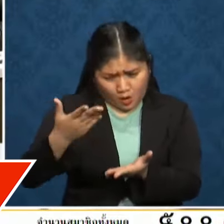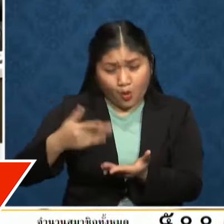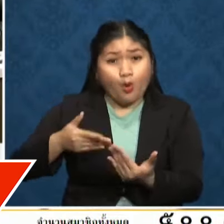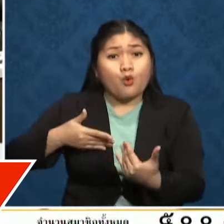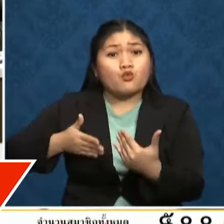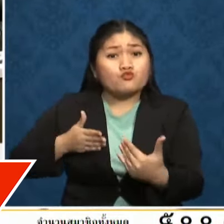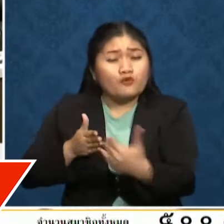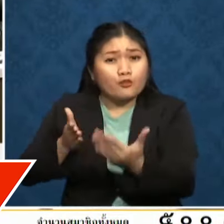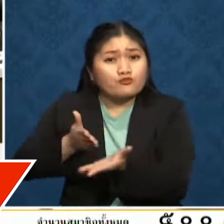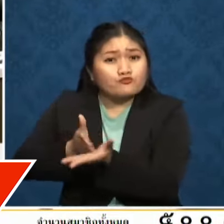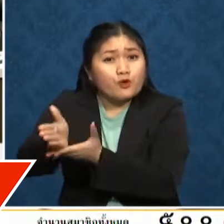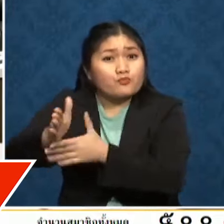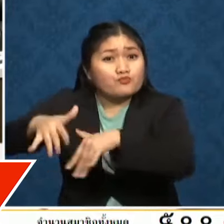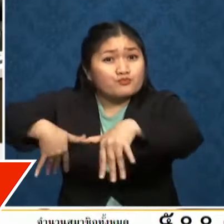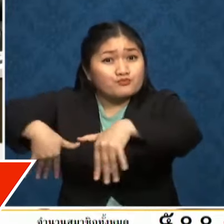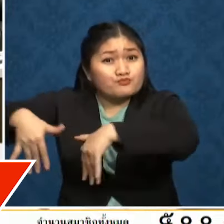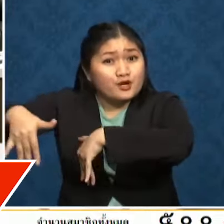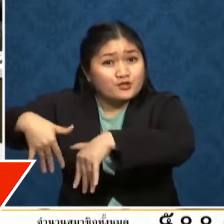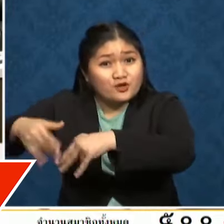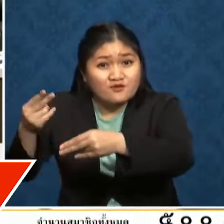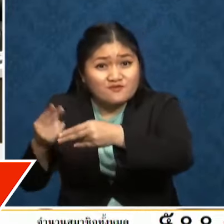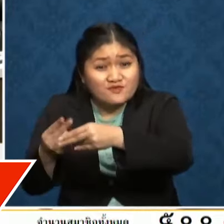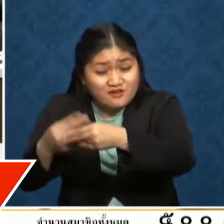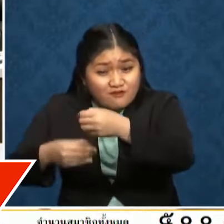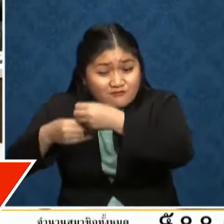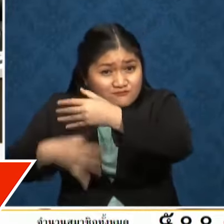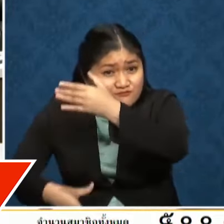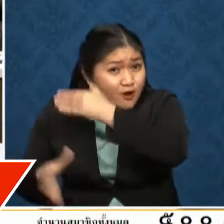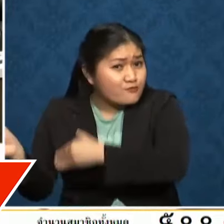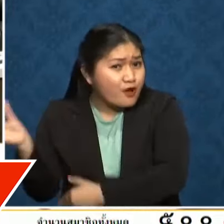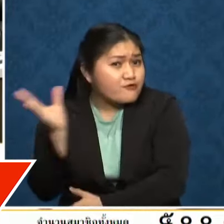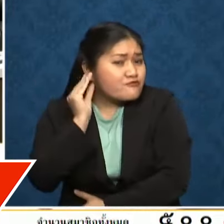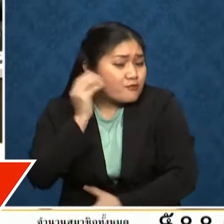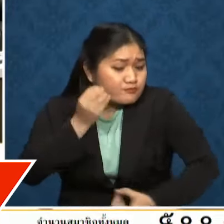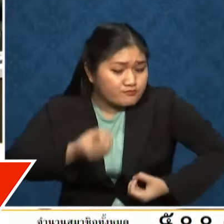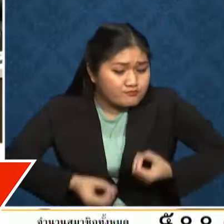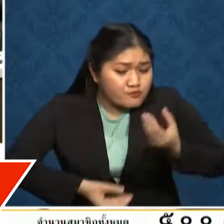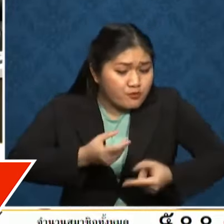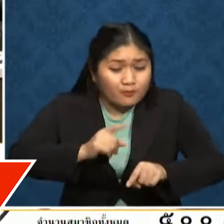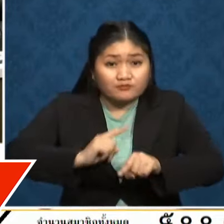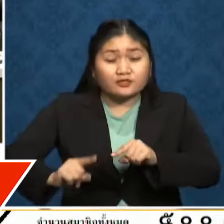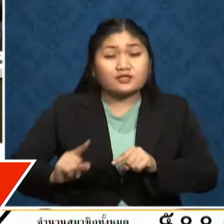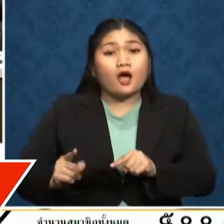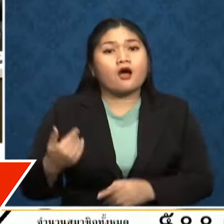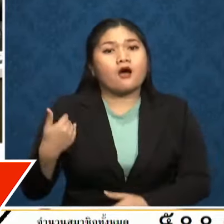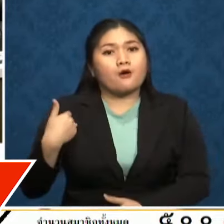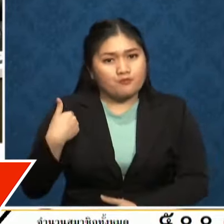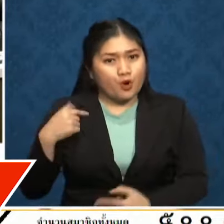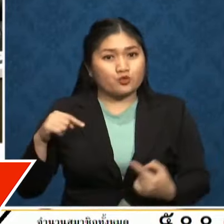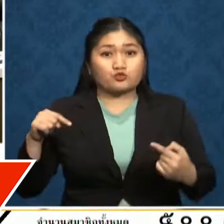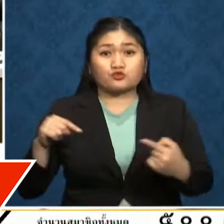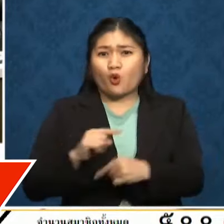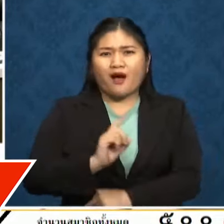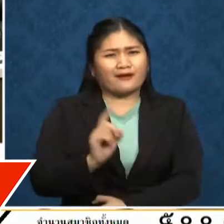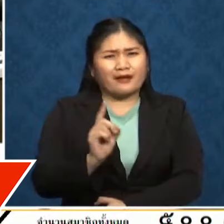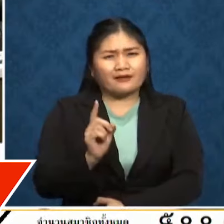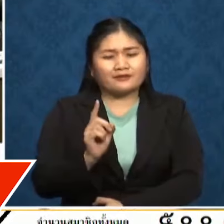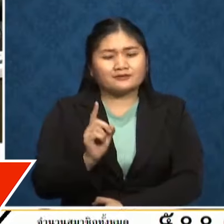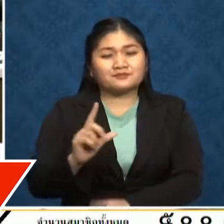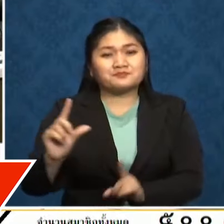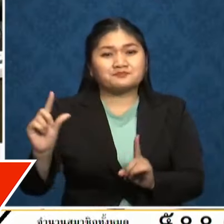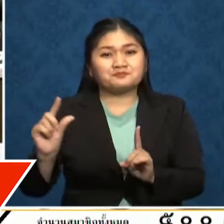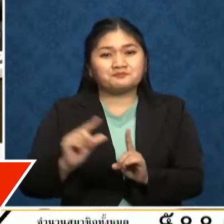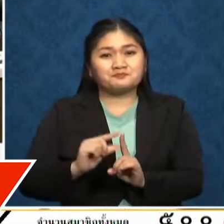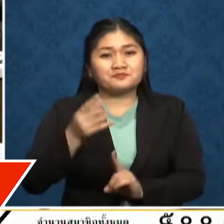คุ legทไม innerhalbของ Wochenามทเห็นต่ๆ mnieก็รวนแปดอยู่บนบริบทของคำ